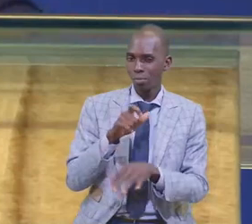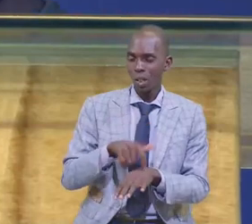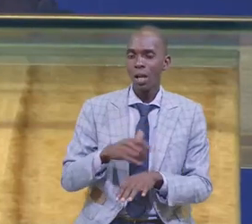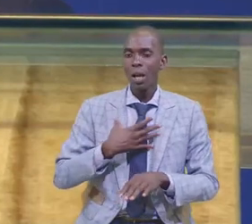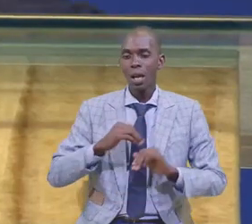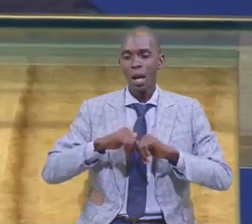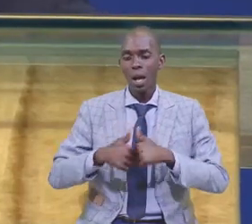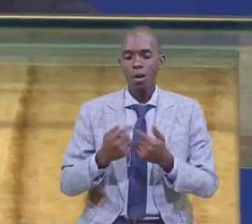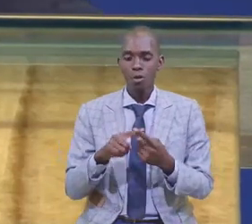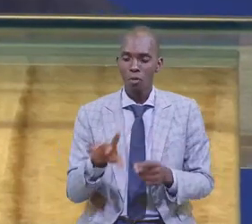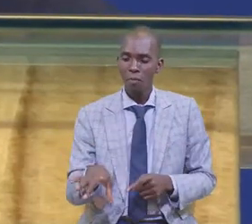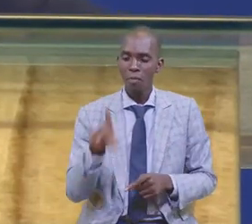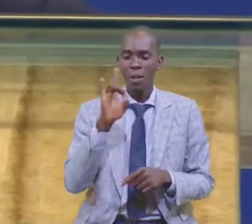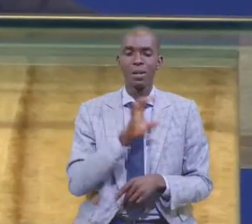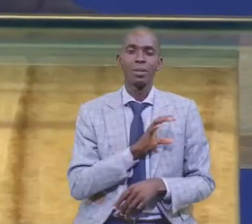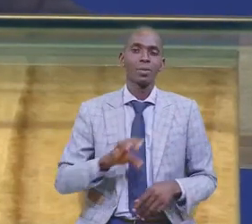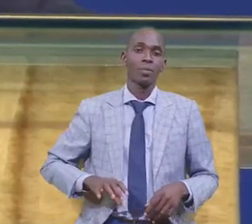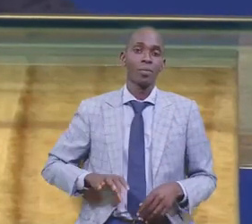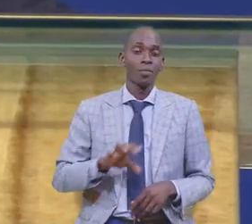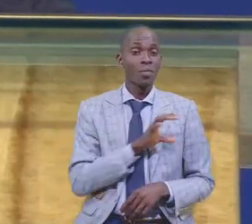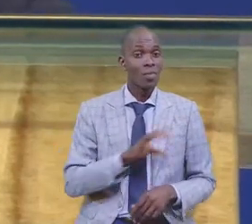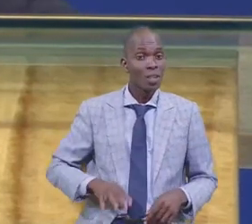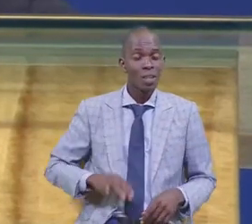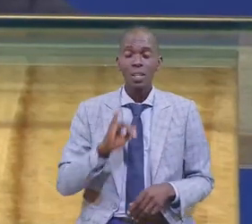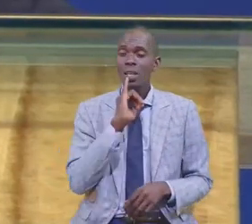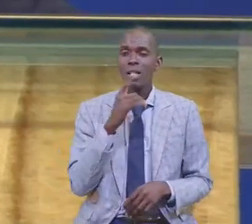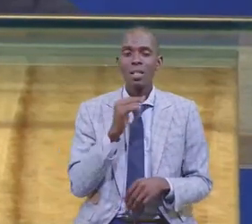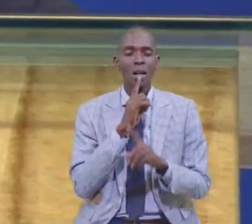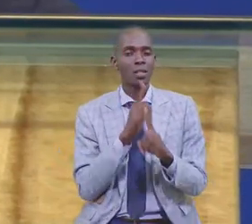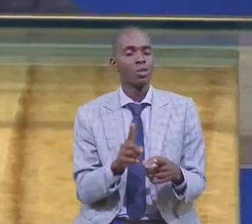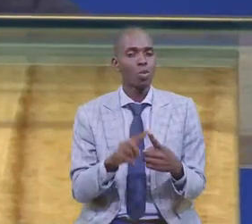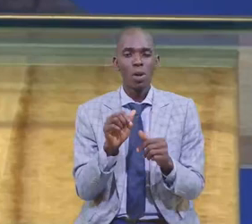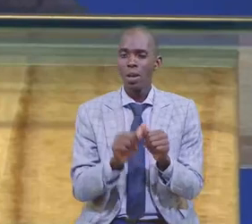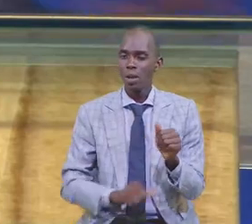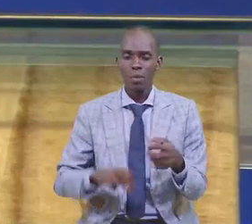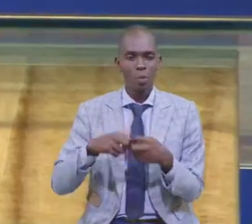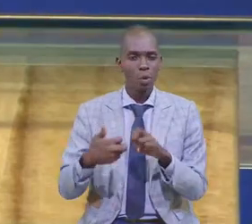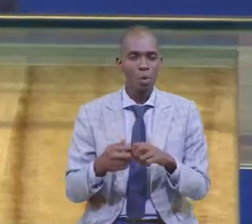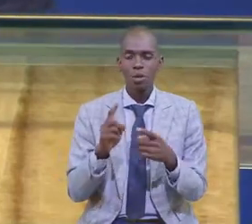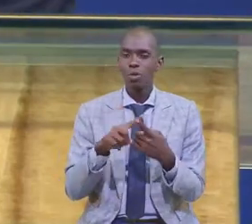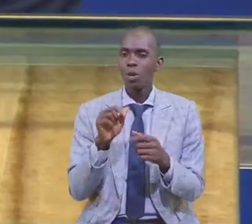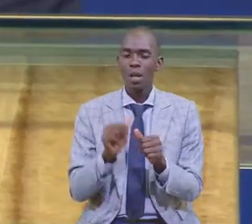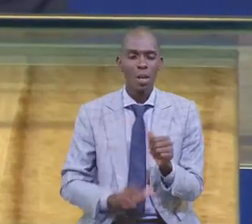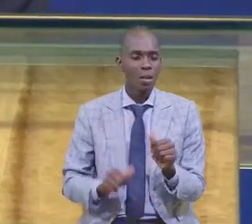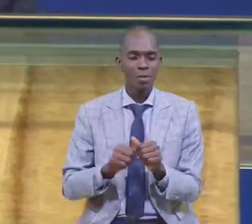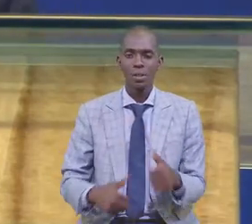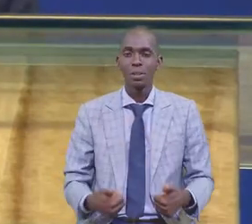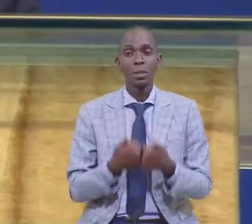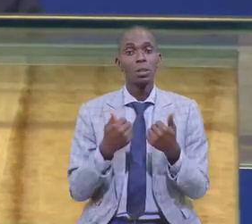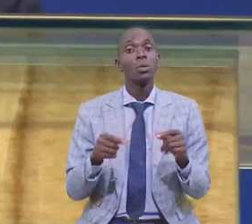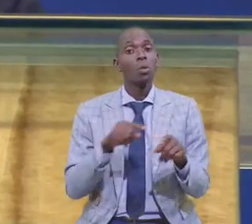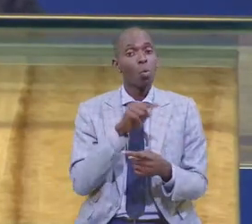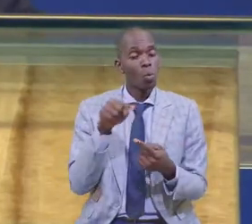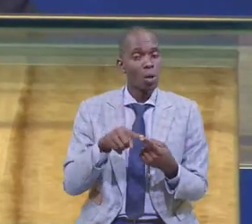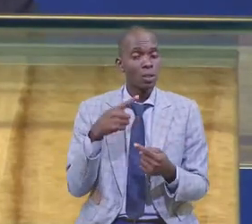retrouver Christ. Christ est la réponse à tout problème, à tout défi.